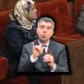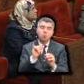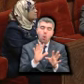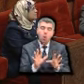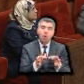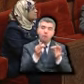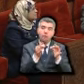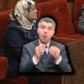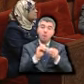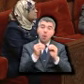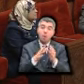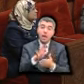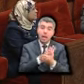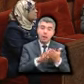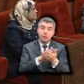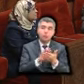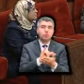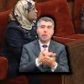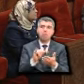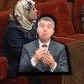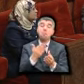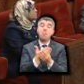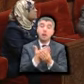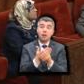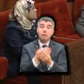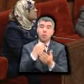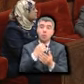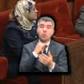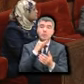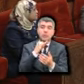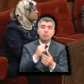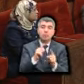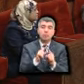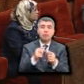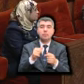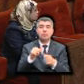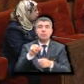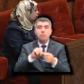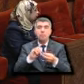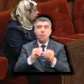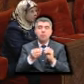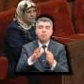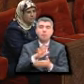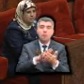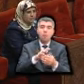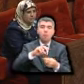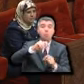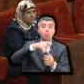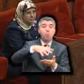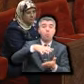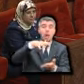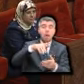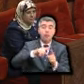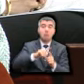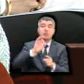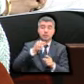اختلال، خاصنا نقضيو كاع على هذا الملف باش ما تبقاوش تقول لنا اختلالات ولا ما اختلالات. هذا الشيء ديال البطاقه خاصنا نساليو معاه، ولكن